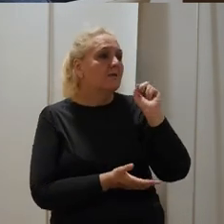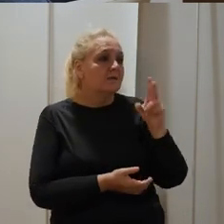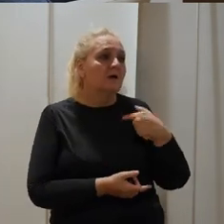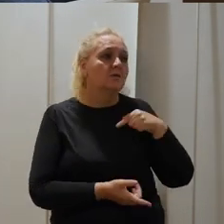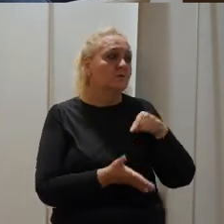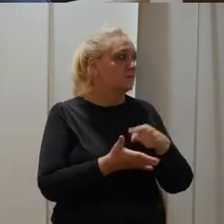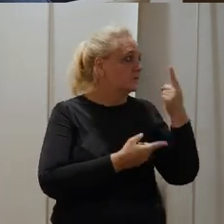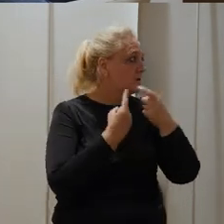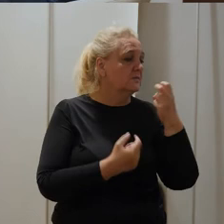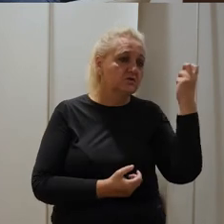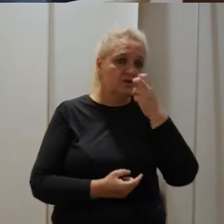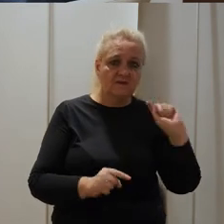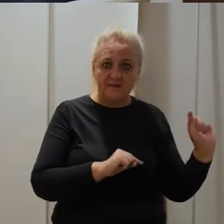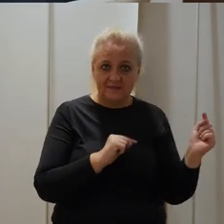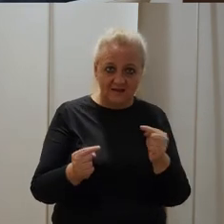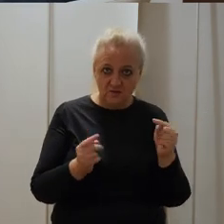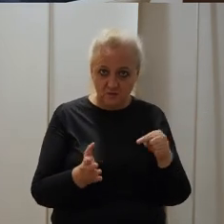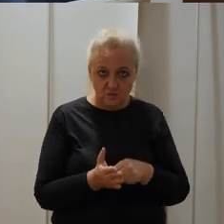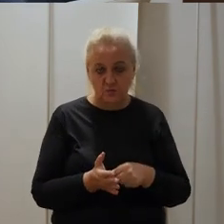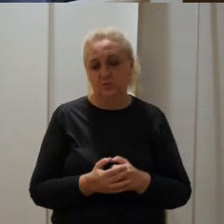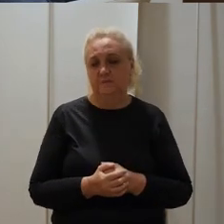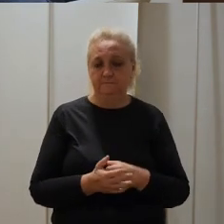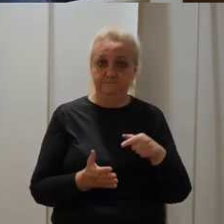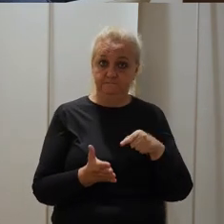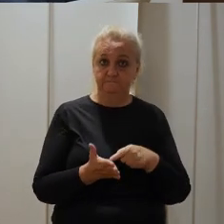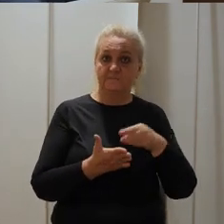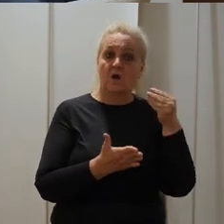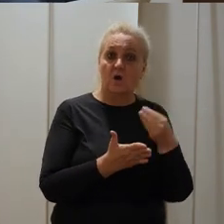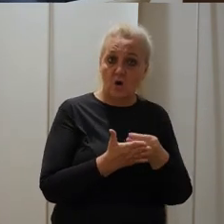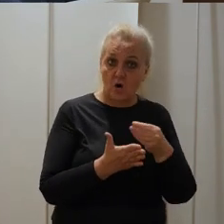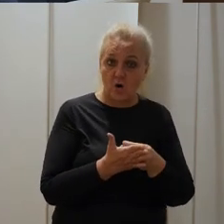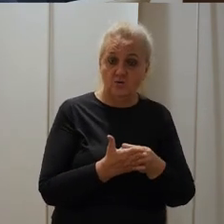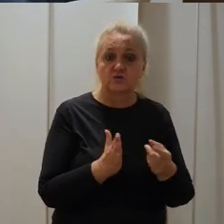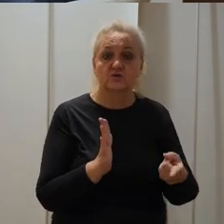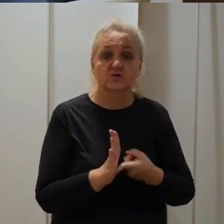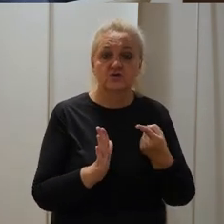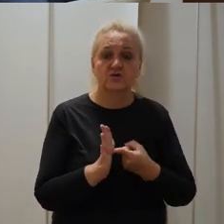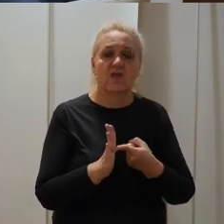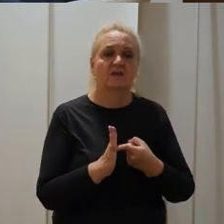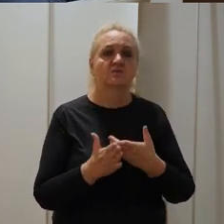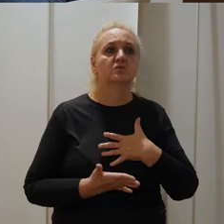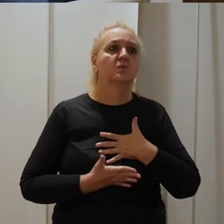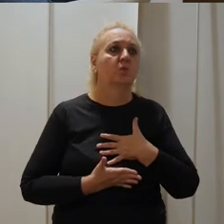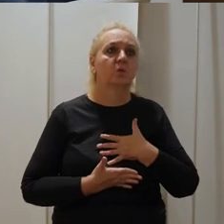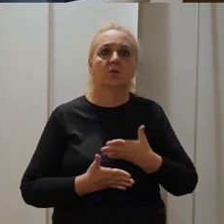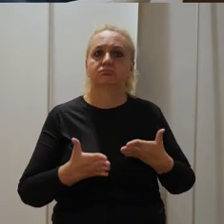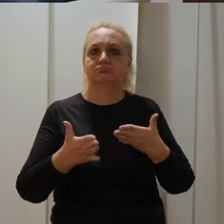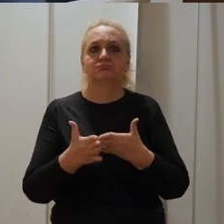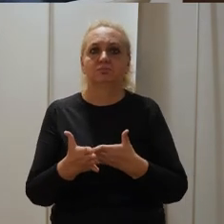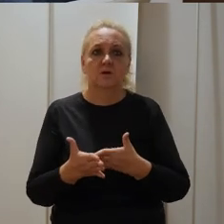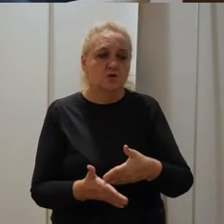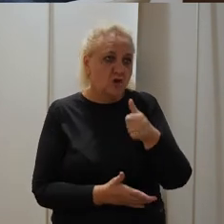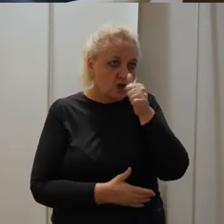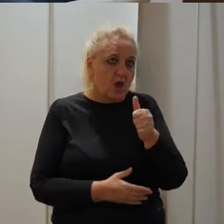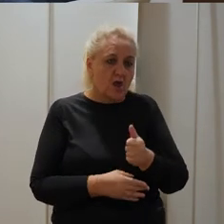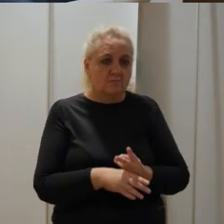ogóle bardzo ciekawa dyskusja, gdzie jakby koszta bardzo często są taką ścianą, przez którą w ogóle nie